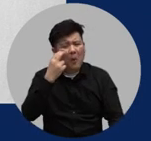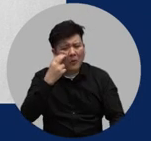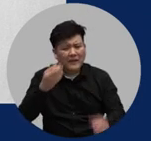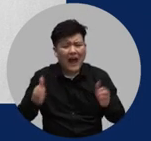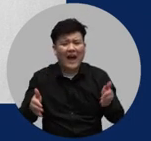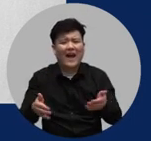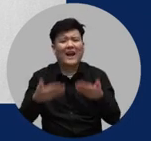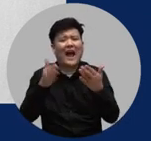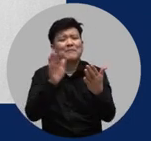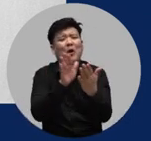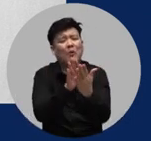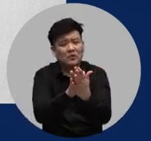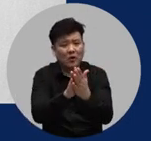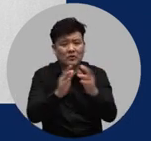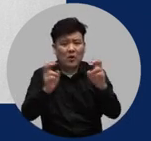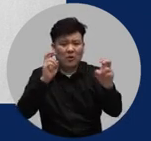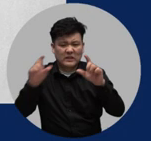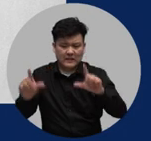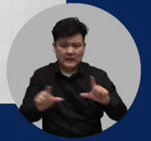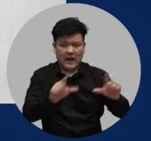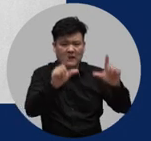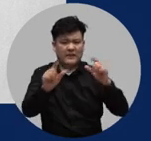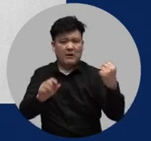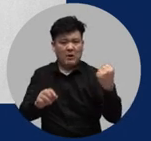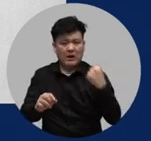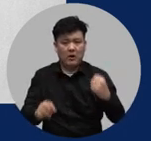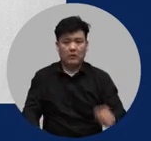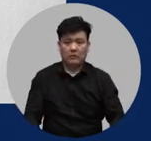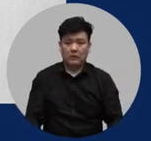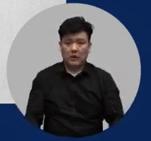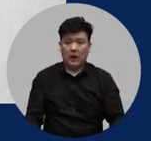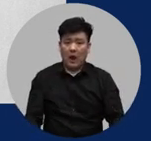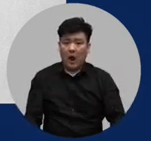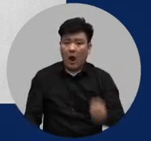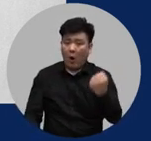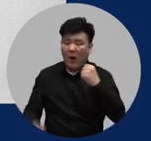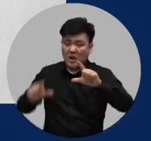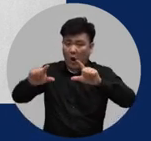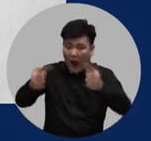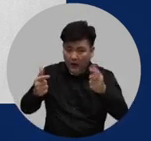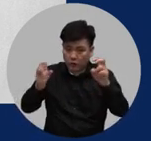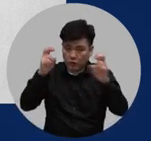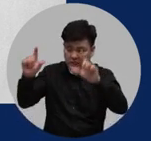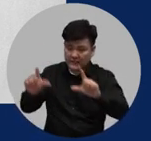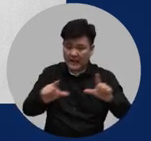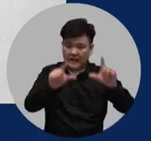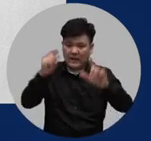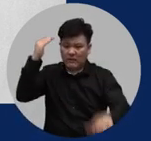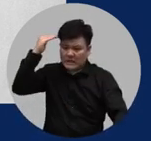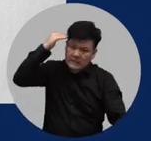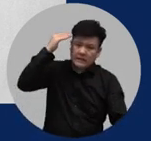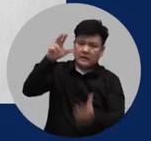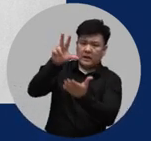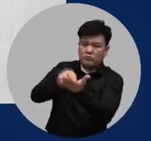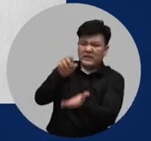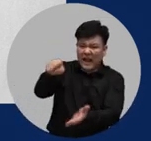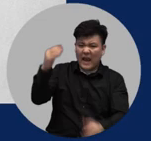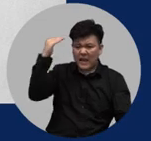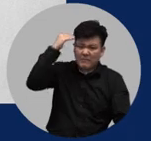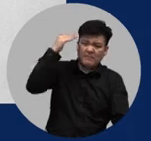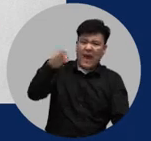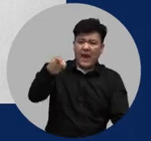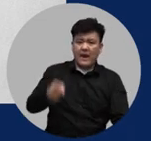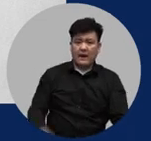농담과 가벼운 접촉은 직장 생활의 활력. 활력 아니고 직장 생활의 민폐죠.